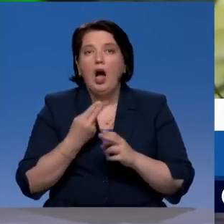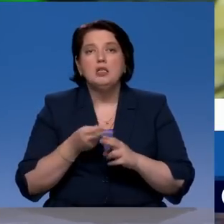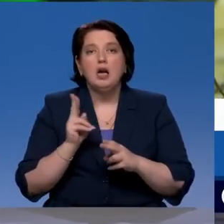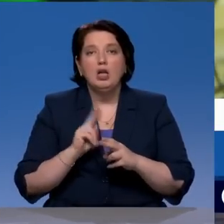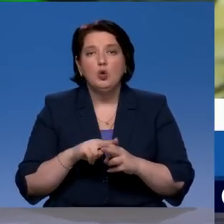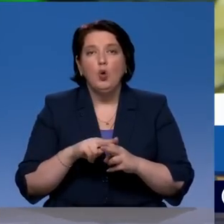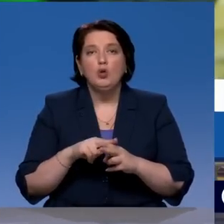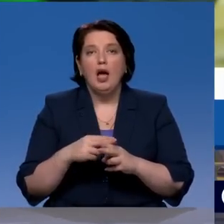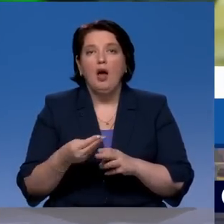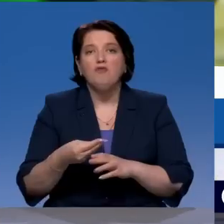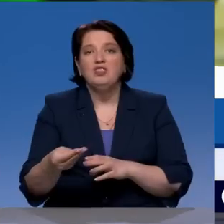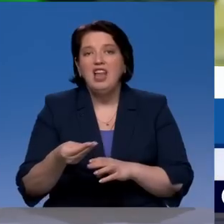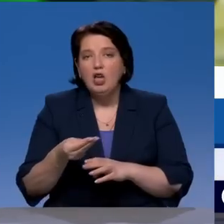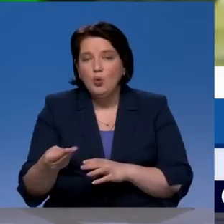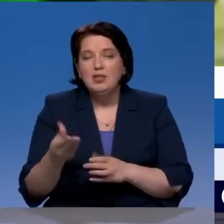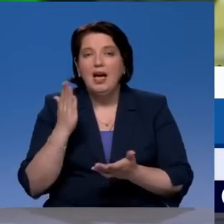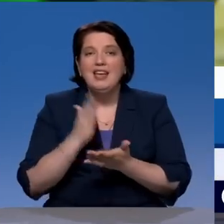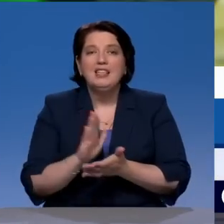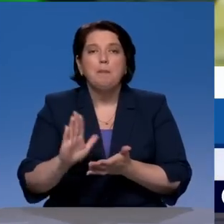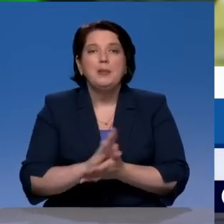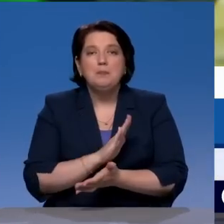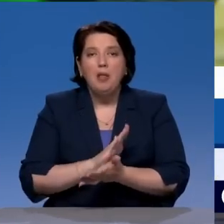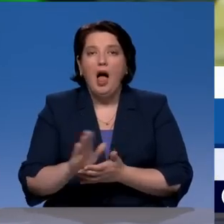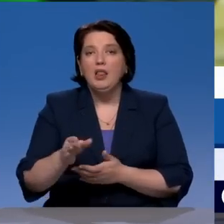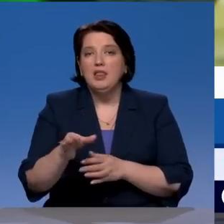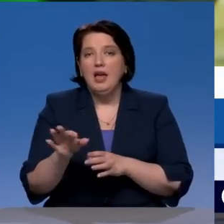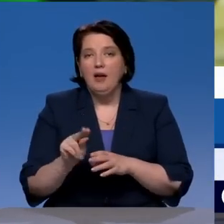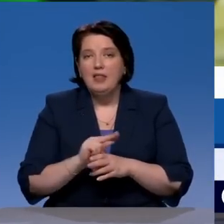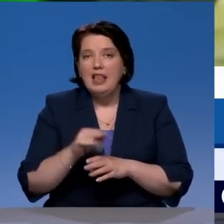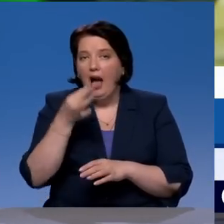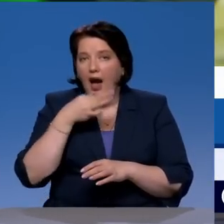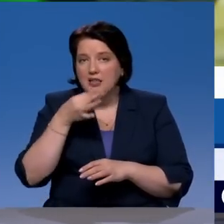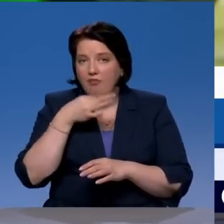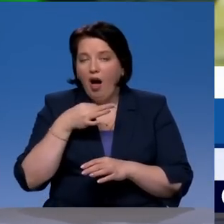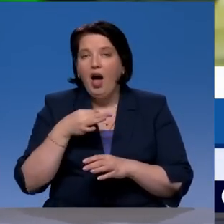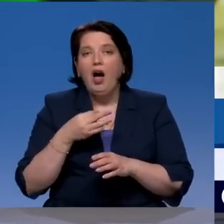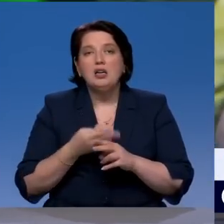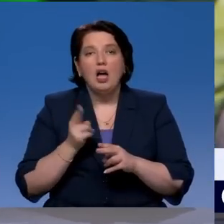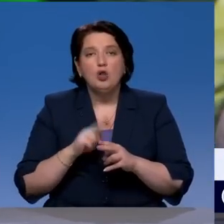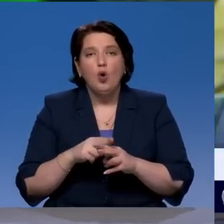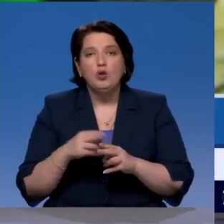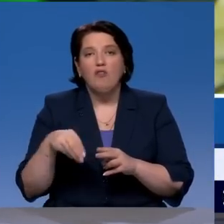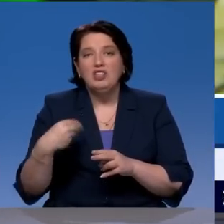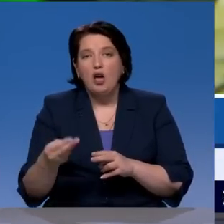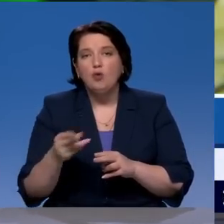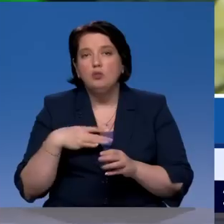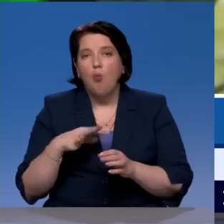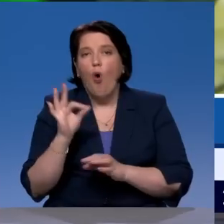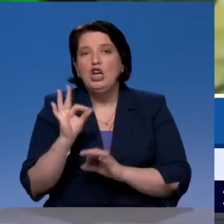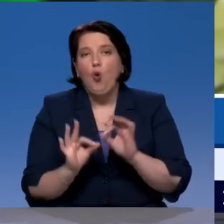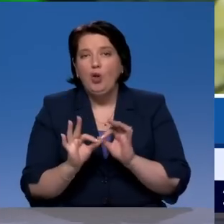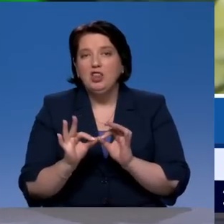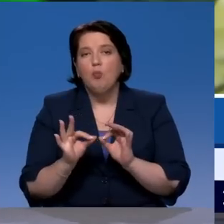продаются или выдаются, у нас есть бесплатные, да, лекарства, которые выдаются по льготному рецепту, они